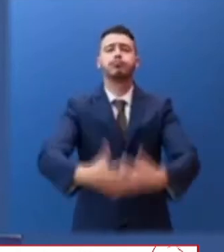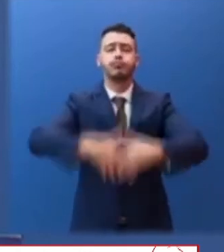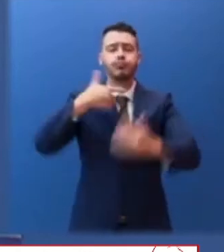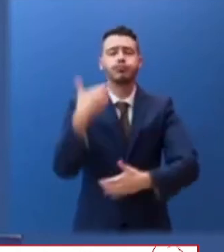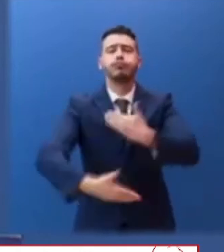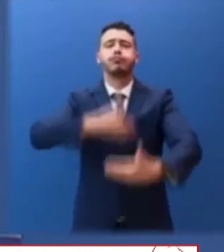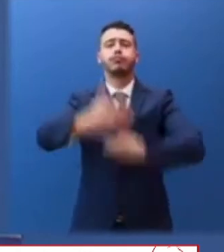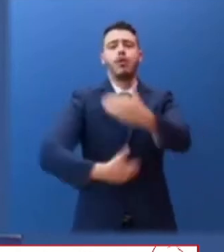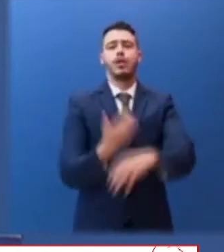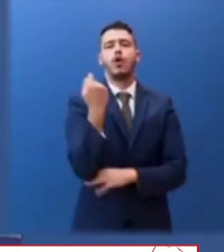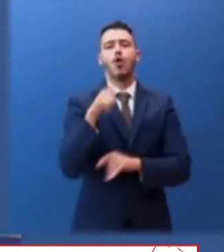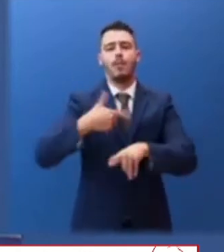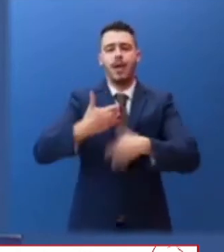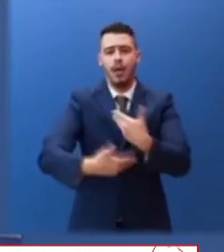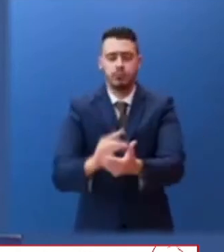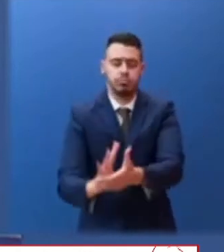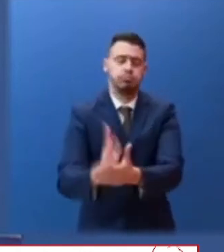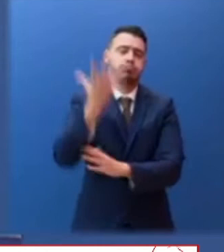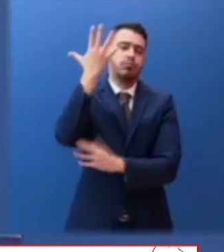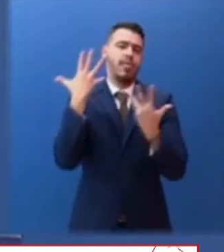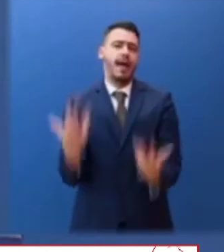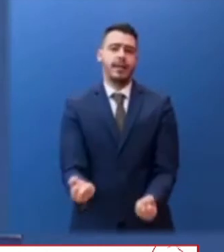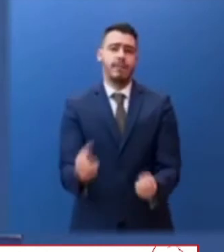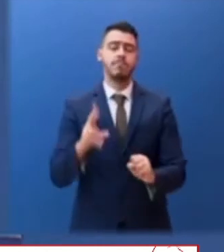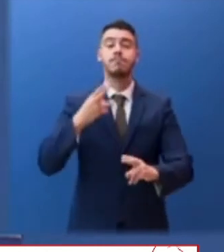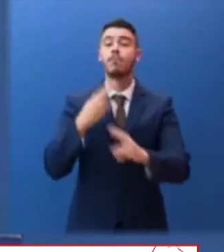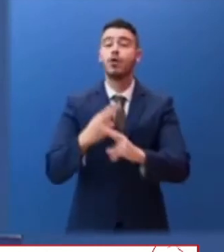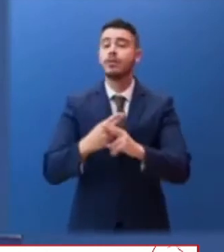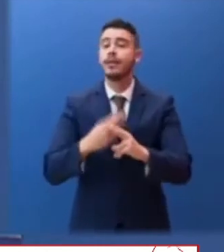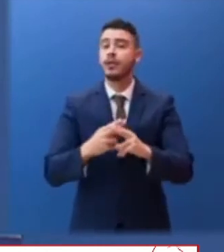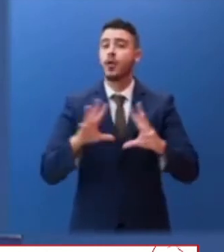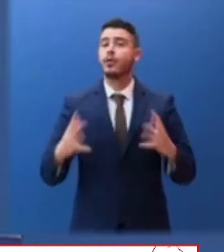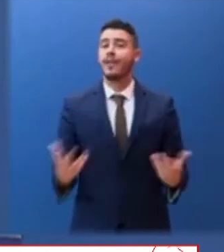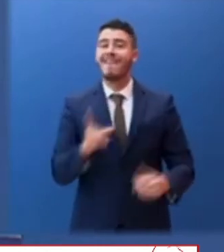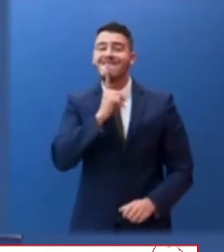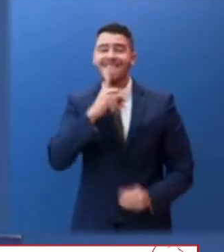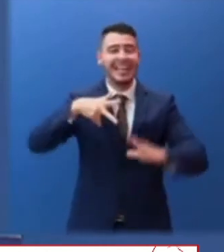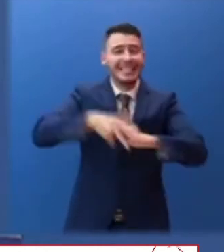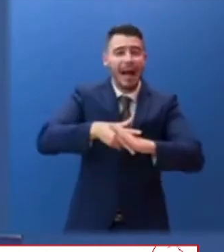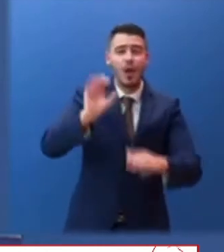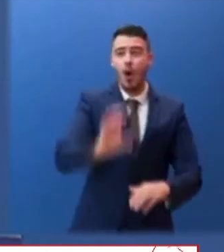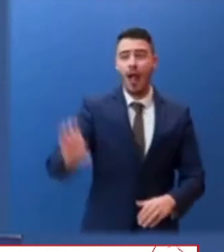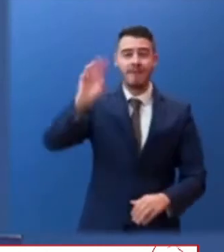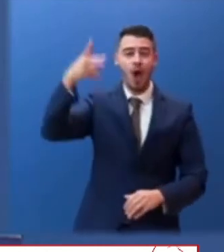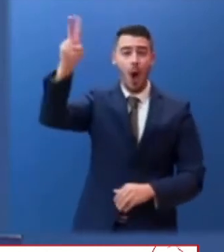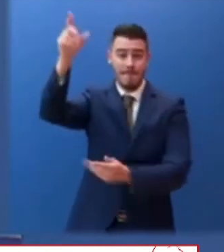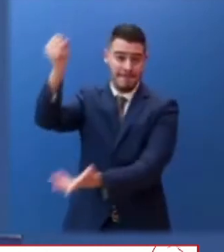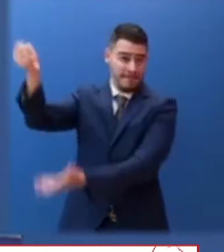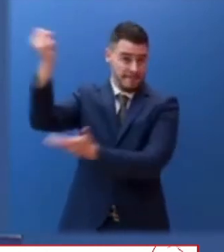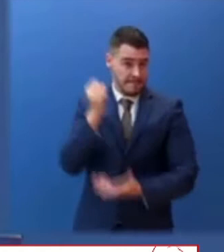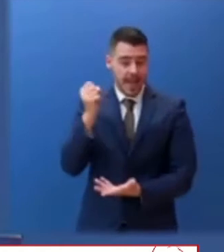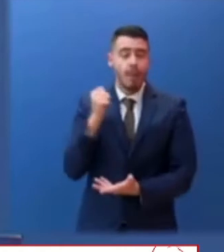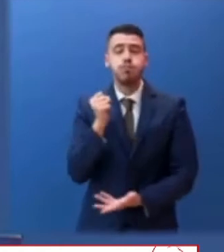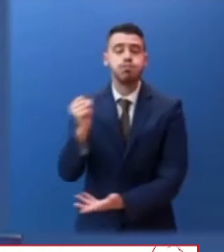αναμόρφωση της ελληνικής οικονομίας. Είναι σημαντικό το γεγονός ότι το Ταμείο μας δίνει τη δυνατότητα να εντάξουμε έργα και επενδύσεις